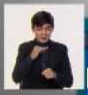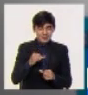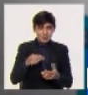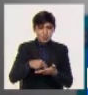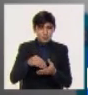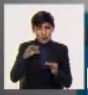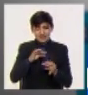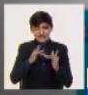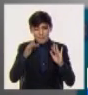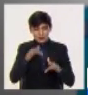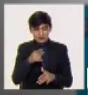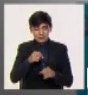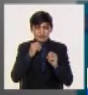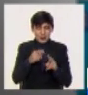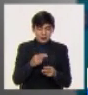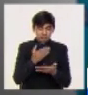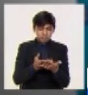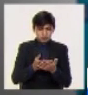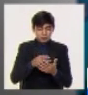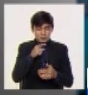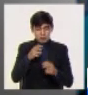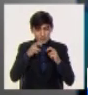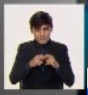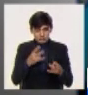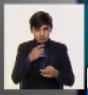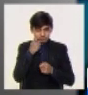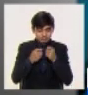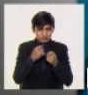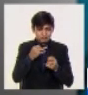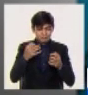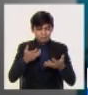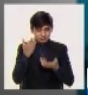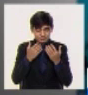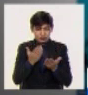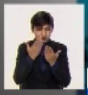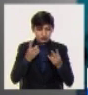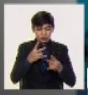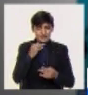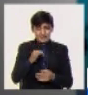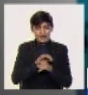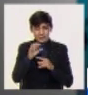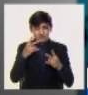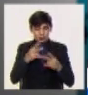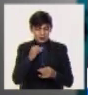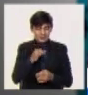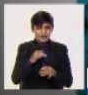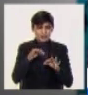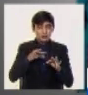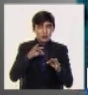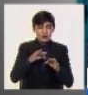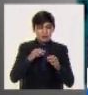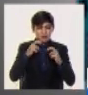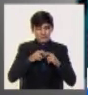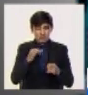на каком-то из сайтов, IT-специалисты советуют проверить его надежность. Для этого можно отправить ссылку сайта в службу реагирования на компьютерные инциденты